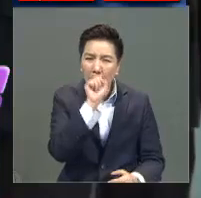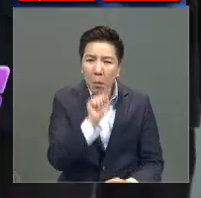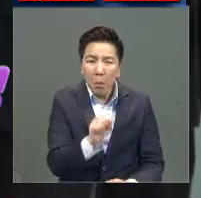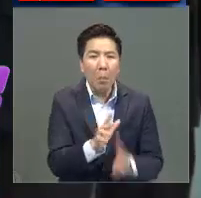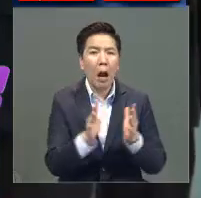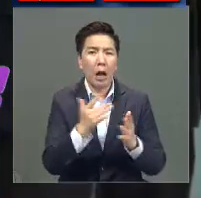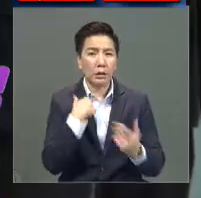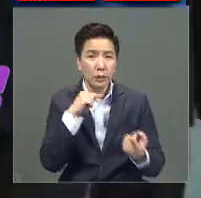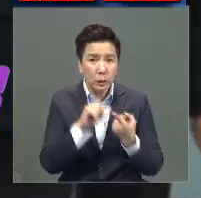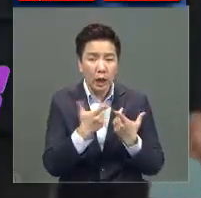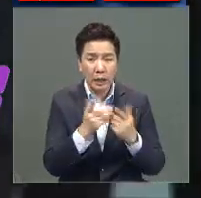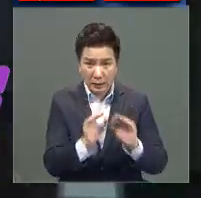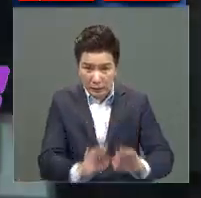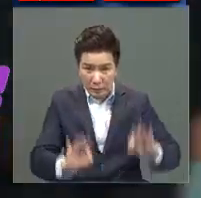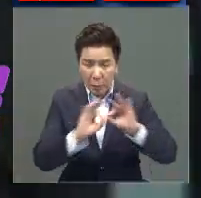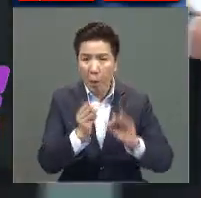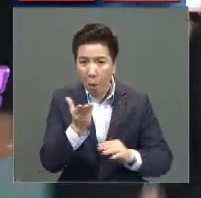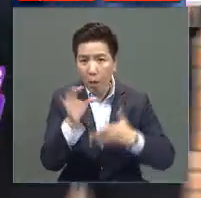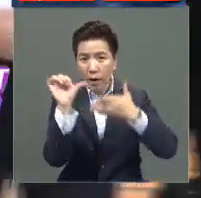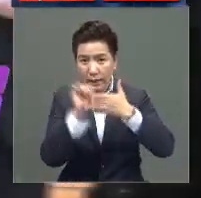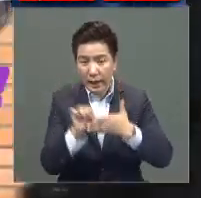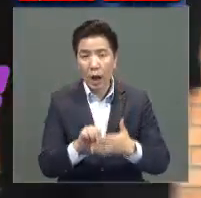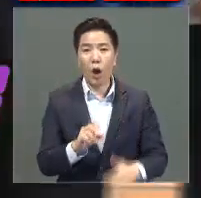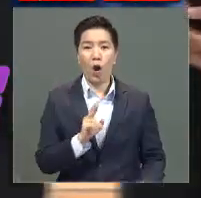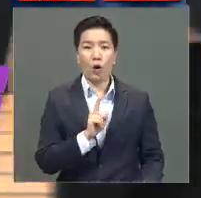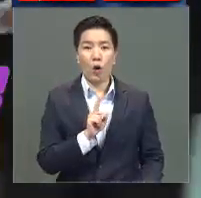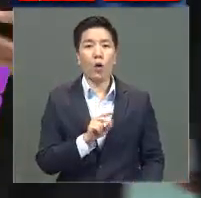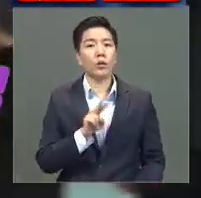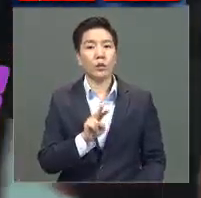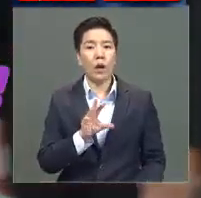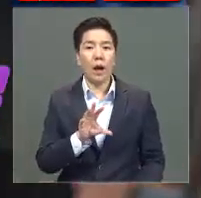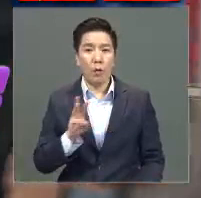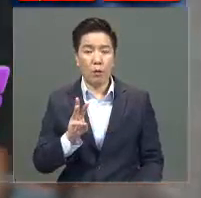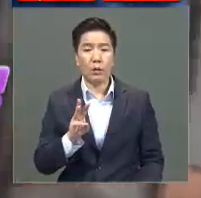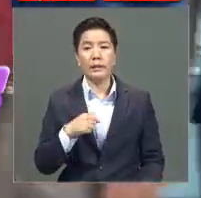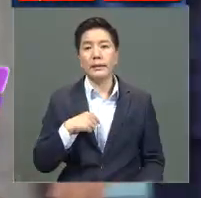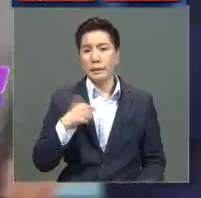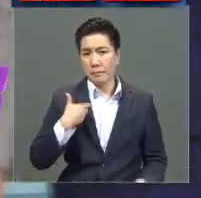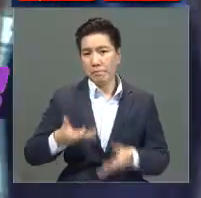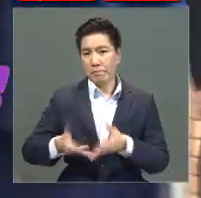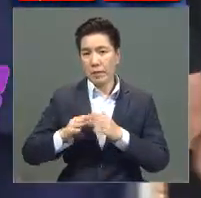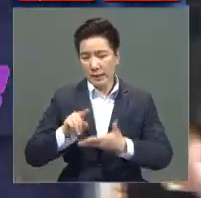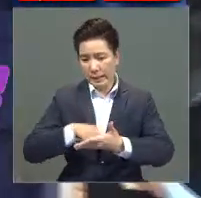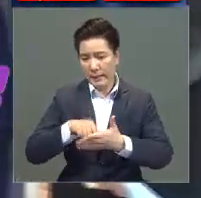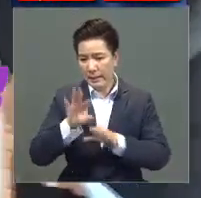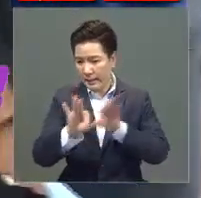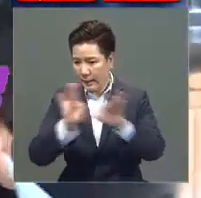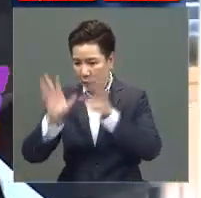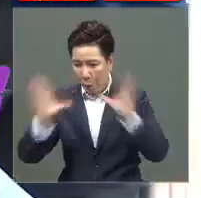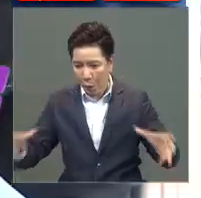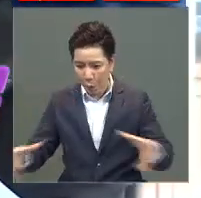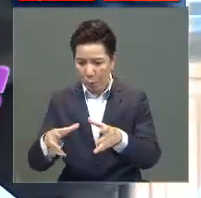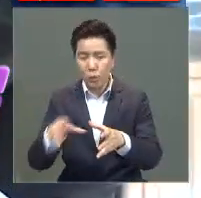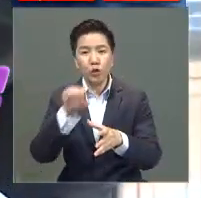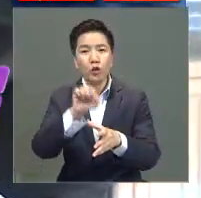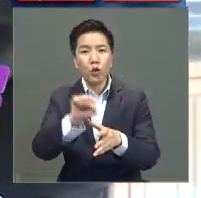นสาระสำคัญของยติก็คือขอให้แก้ไขรัฐธรรมนูญในมาตรา256เพื่อเลือกตั้งสภาร่างรัฐธรรมนูญหรือสสรมา